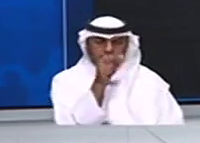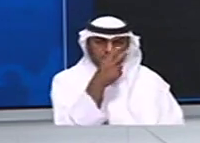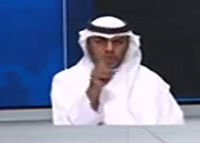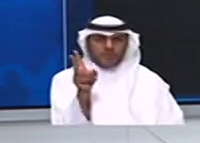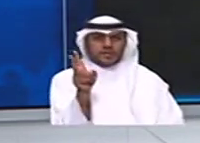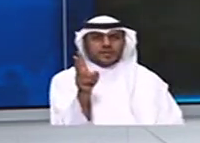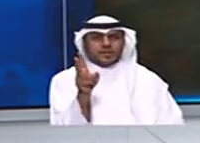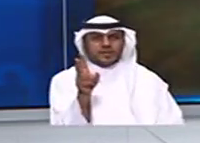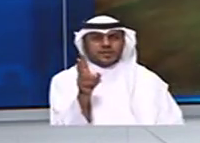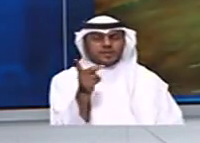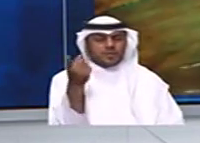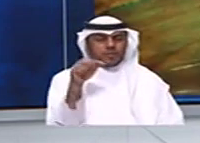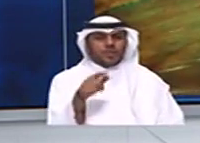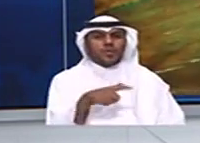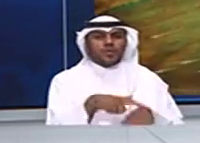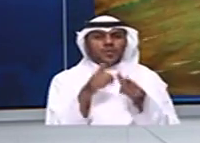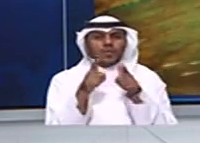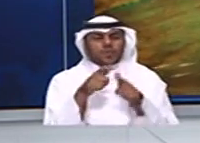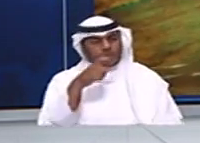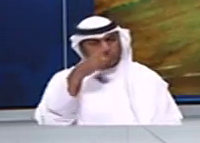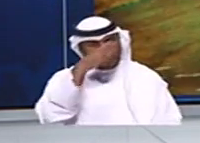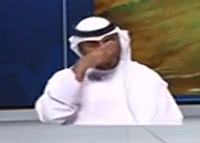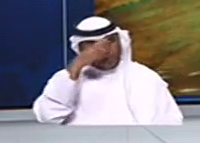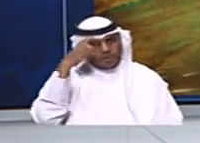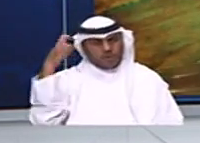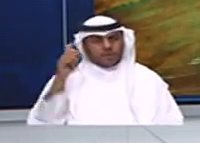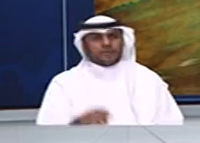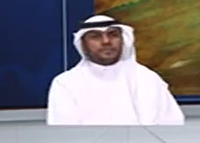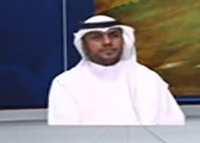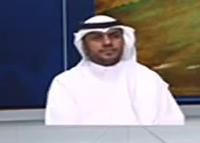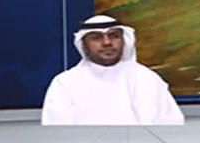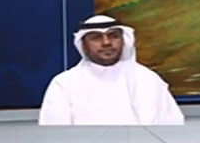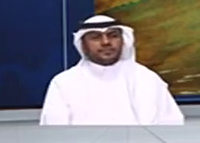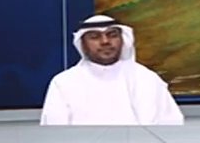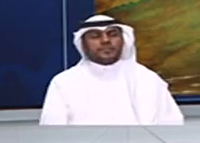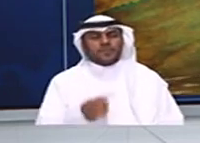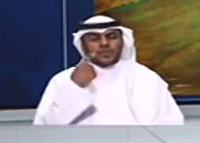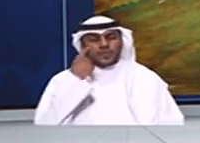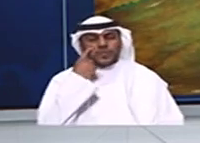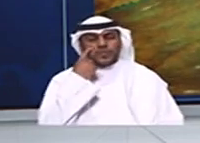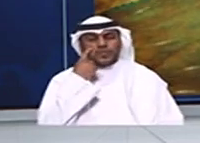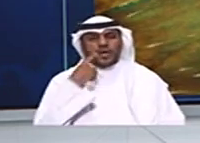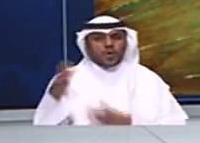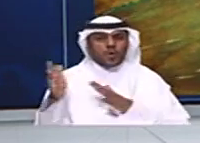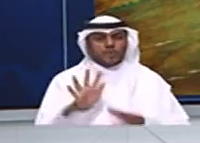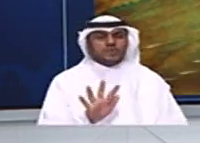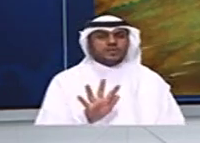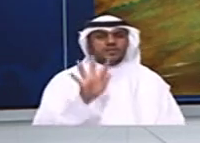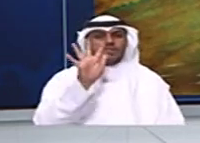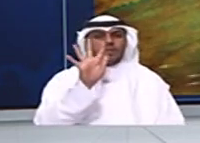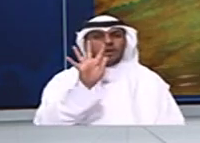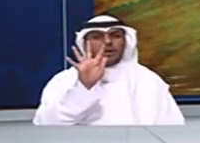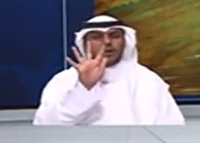مئوية. باكر الظهر طقس حار ورطب نسبيا خاصة على المناطق الساحلية وأيضا الرياح شمالية شرقية إلى شمالية